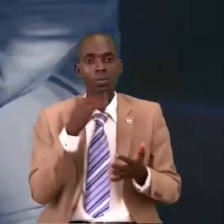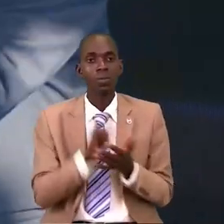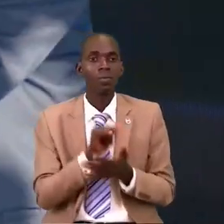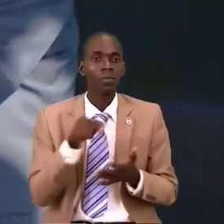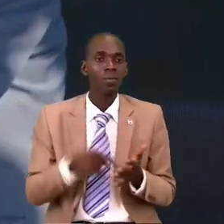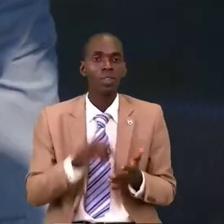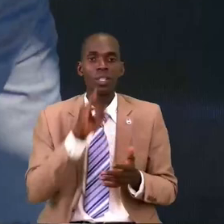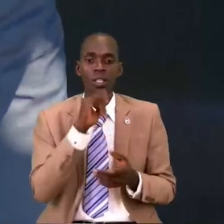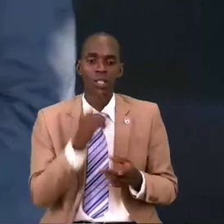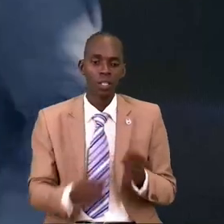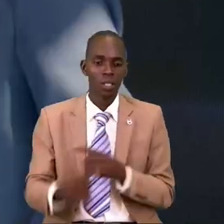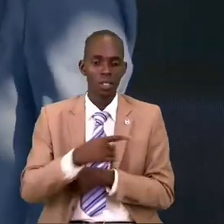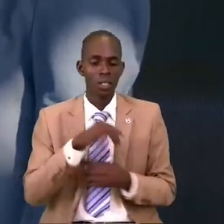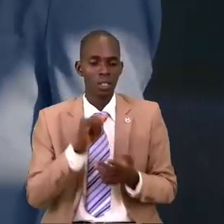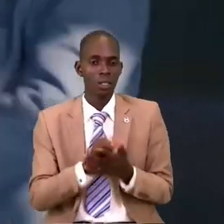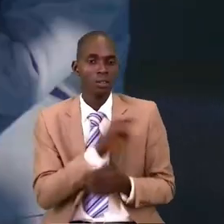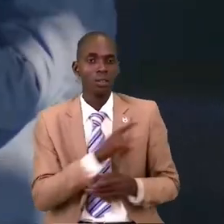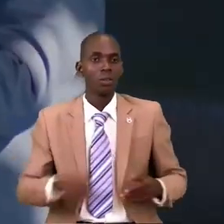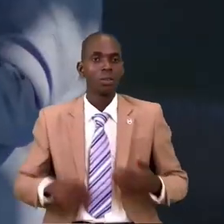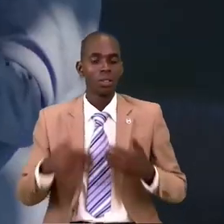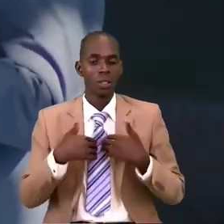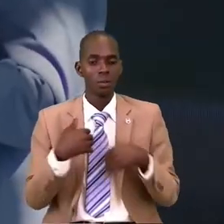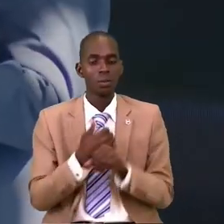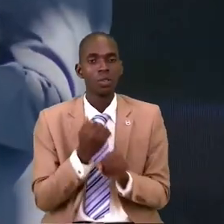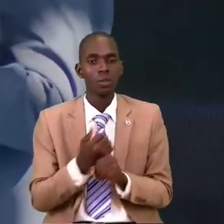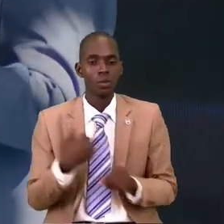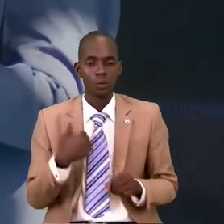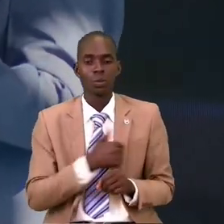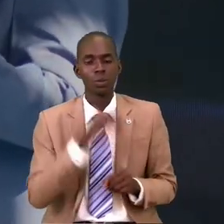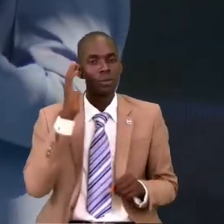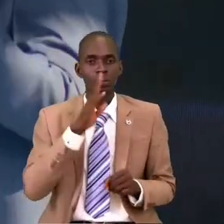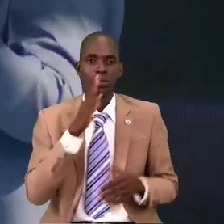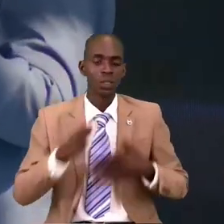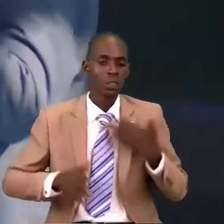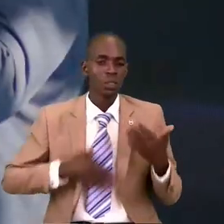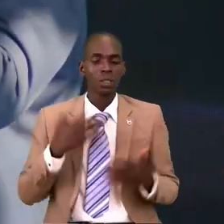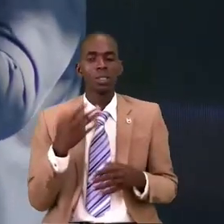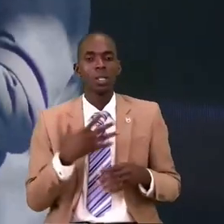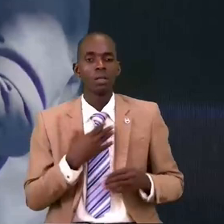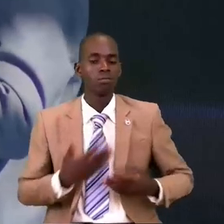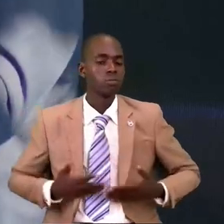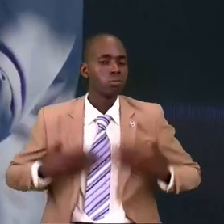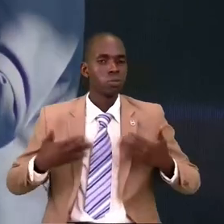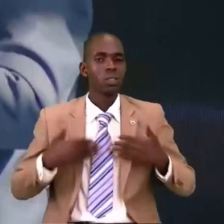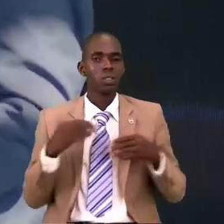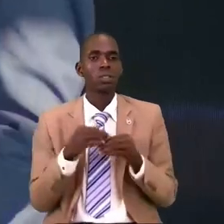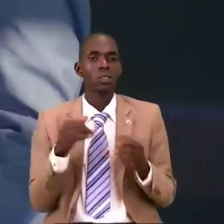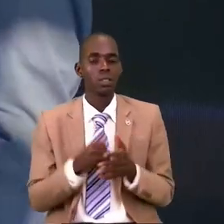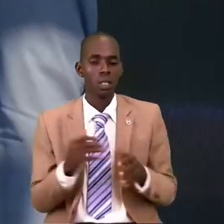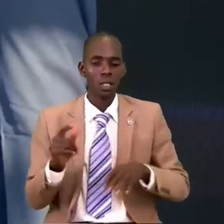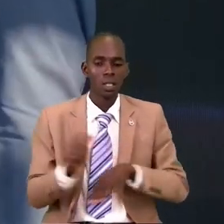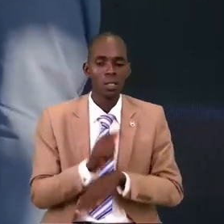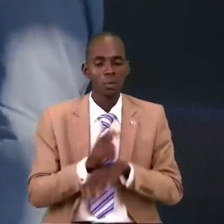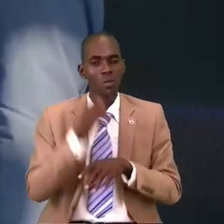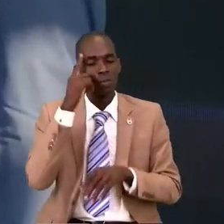réjouir en ce jour. Et nous travaillons pour le Seigneur. Tu es toujours en mouvement. Et